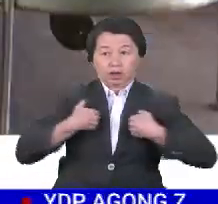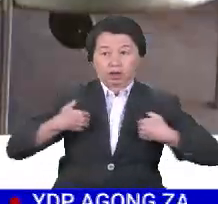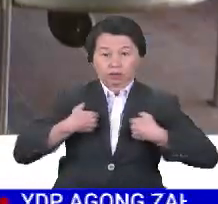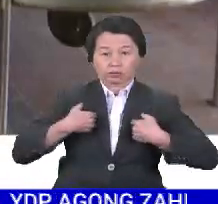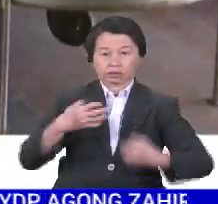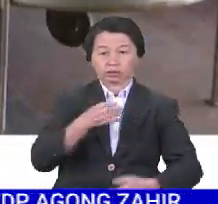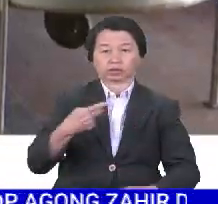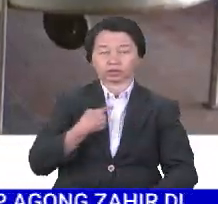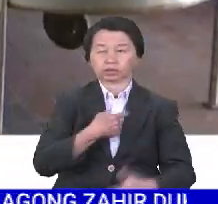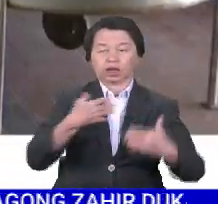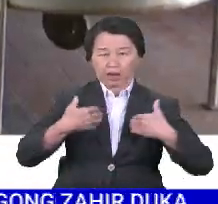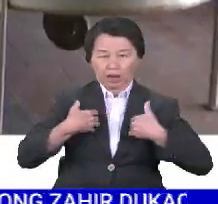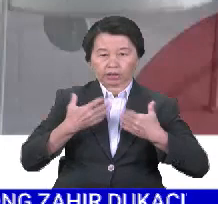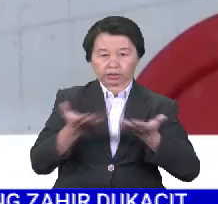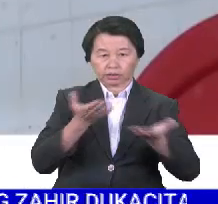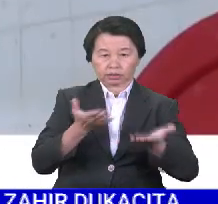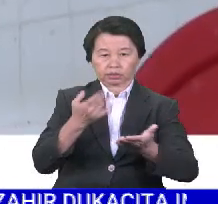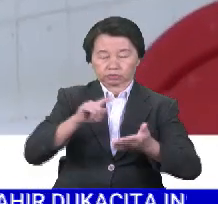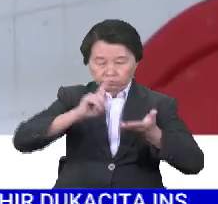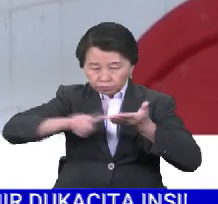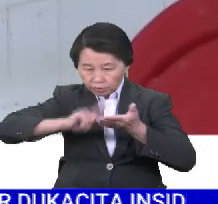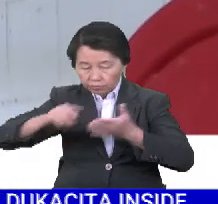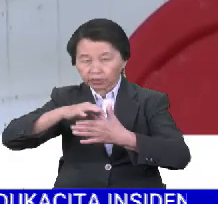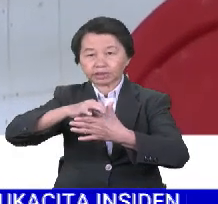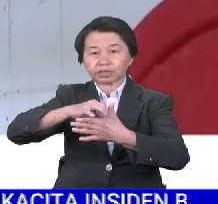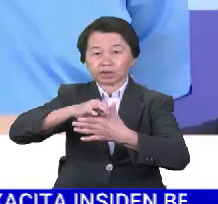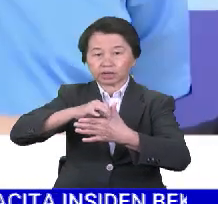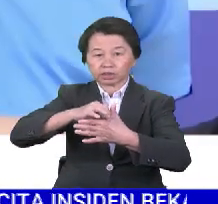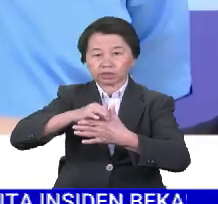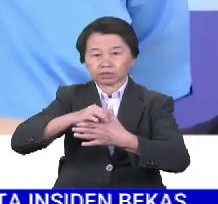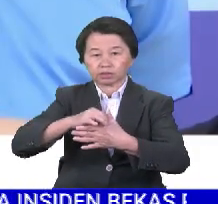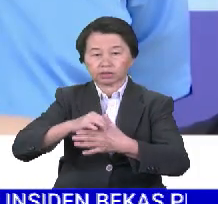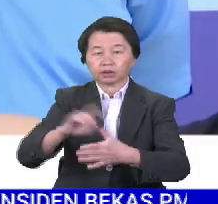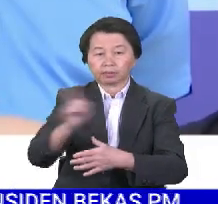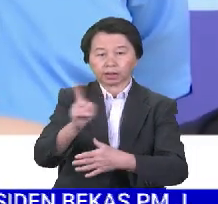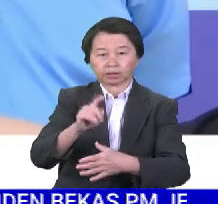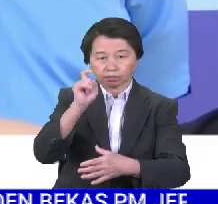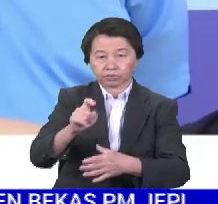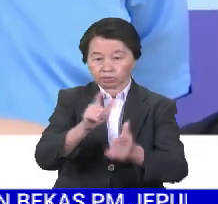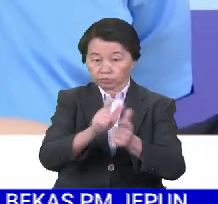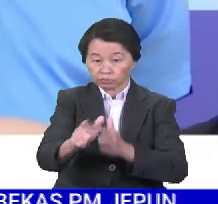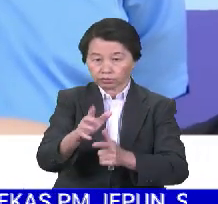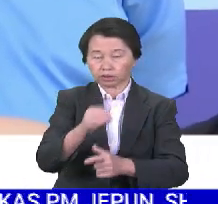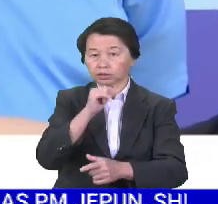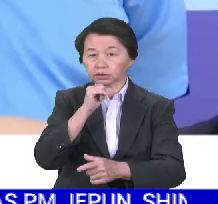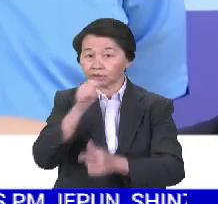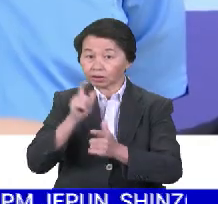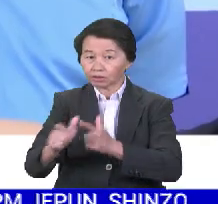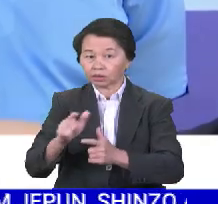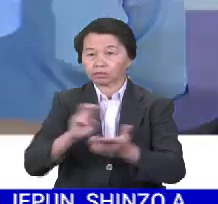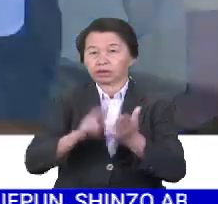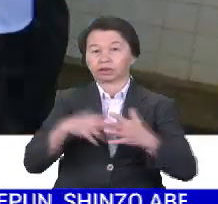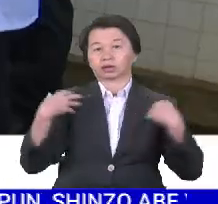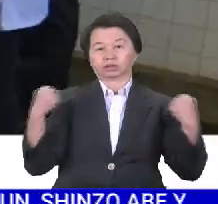kita juga ada perkhidmatan pemeriksaan daging, iaitu di mana yang mana perlu kita luluskan dan tidak luluskan. Maksudnya kesihatan